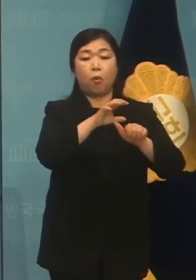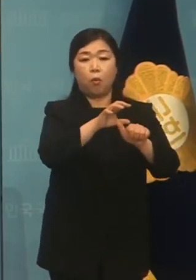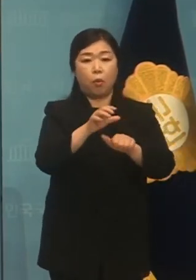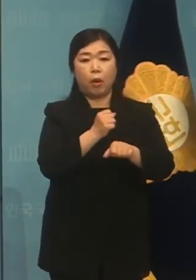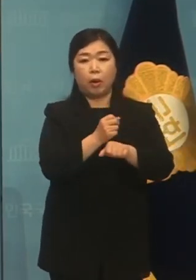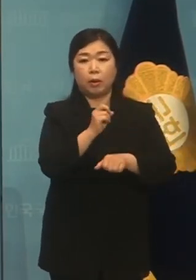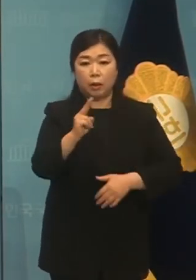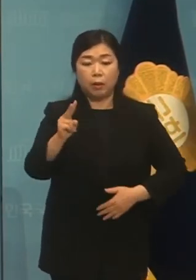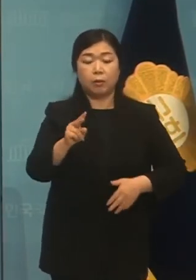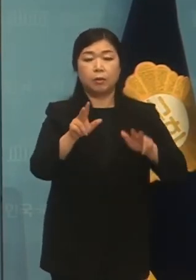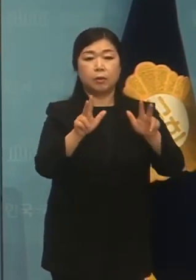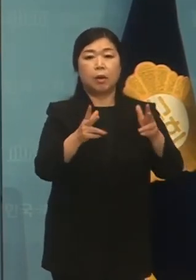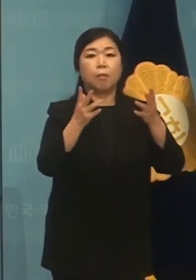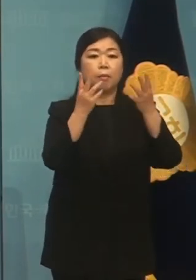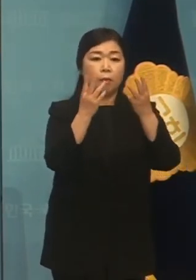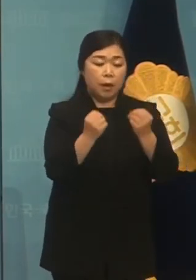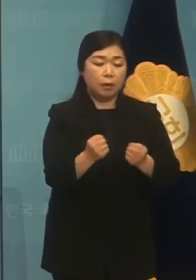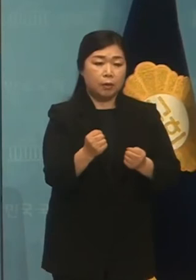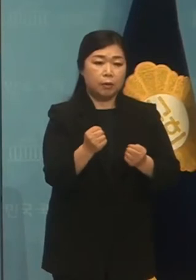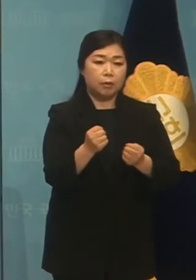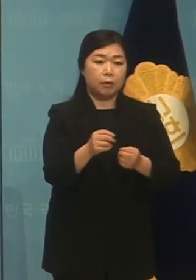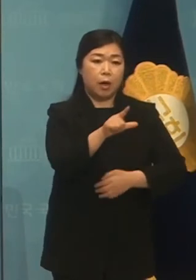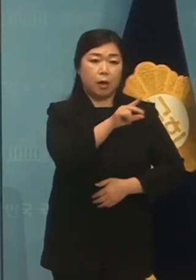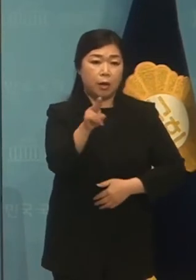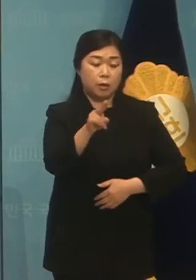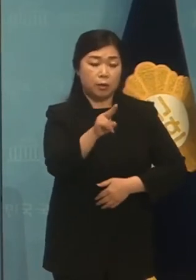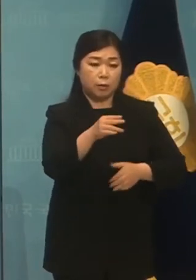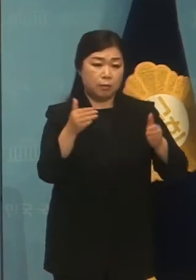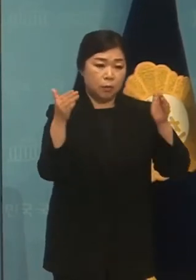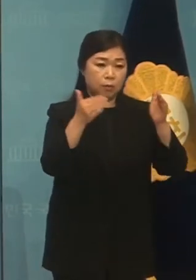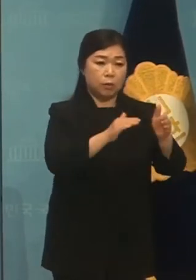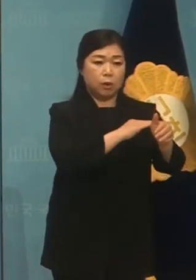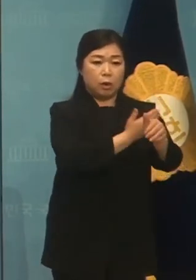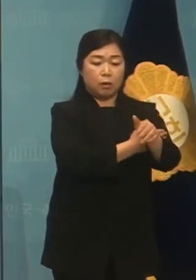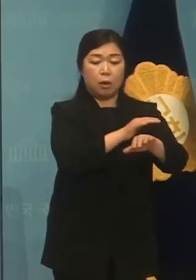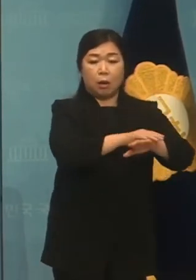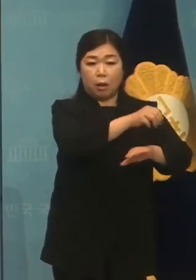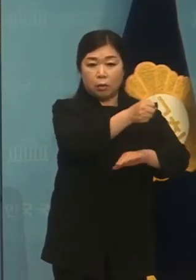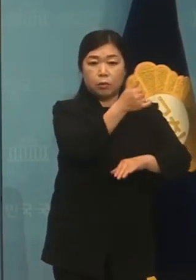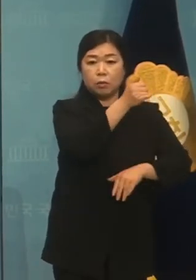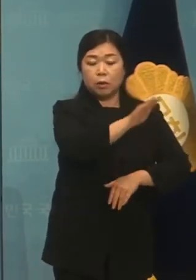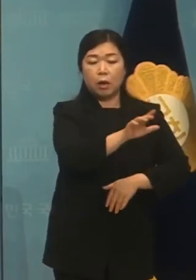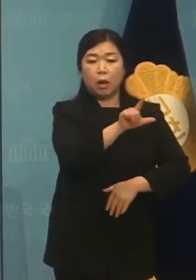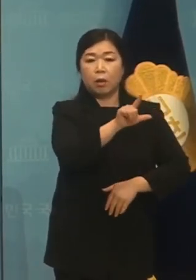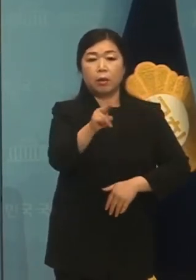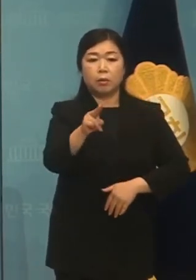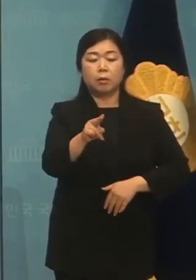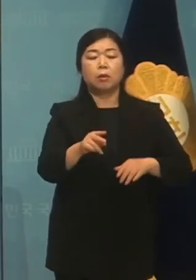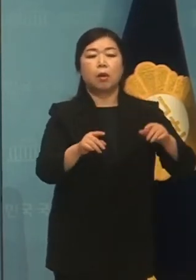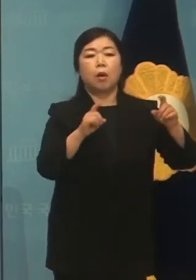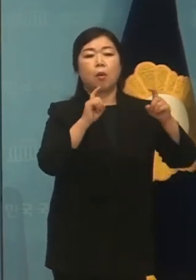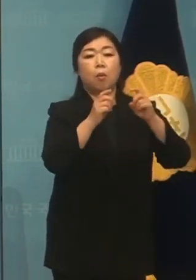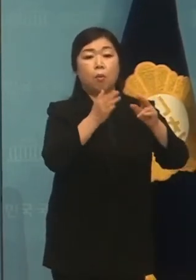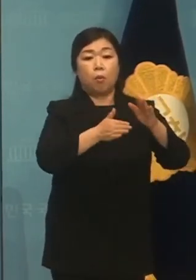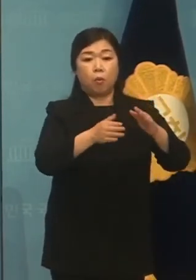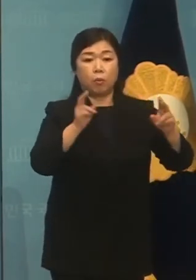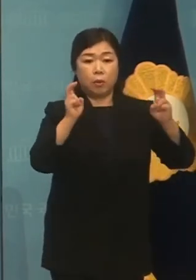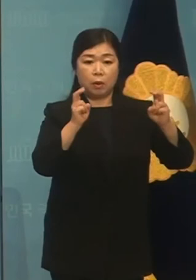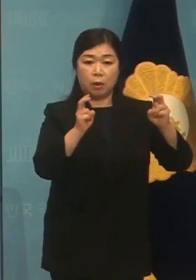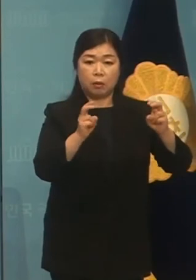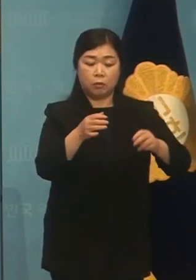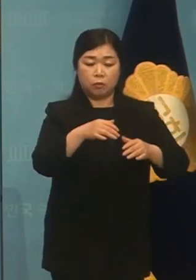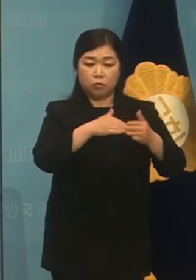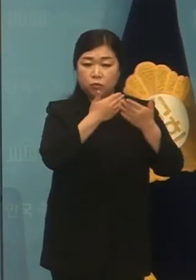만들어야 지금 상당히 많은 부분이 LH에서 수행을 하고 있는데 LH는 일개 공사가 이런